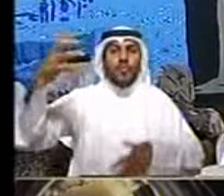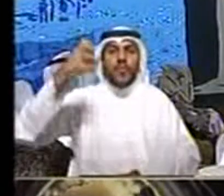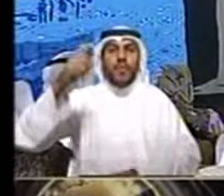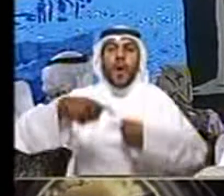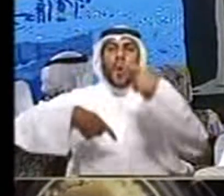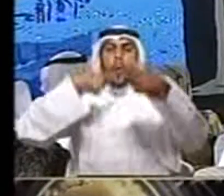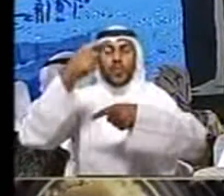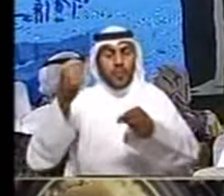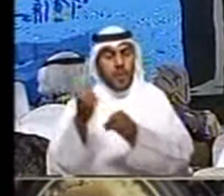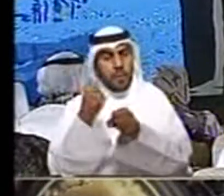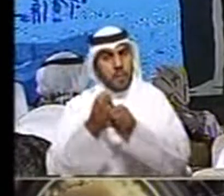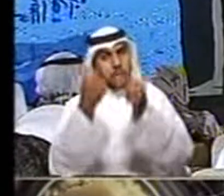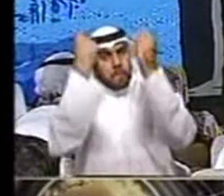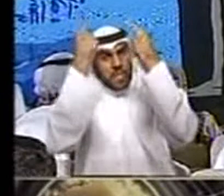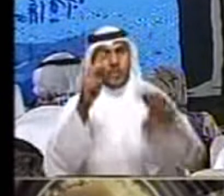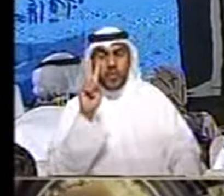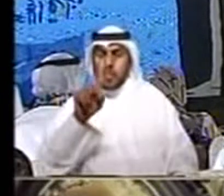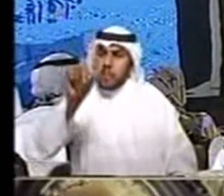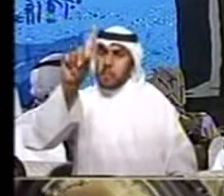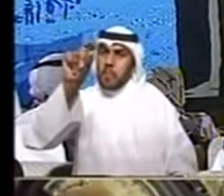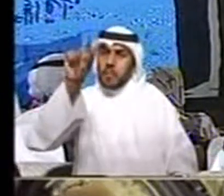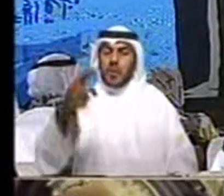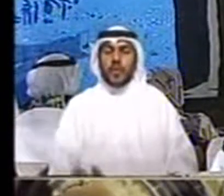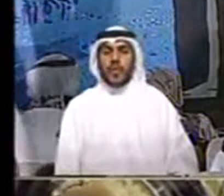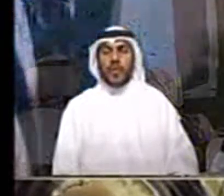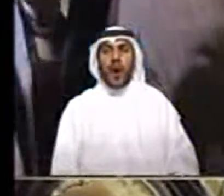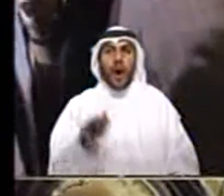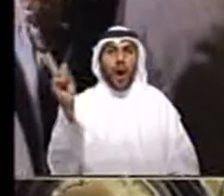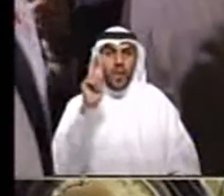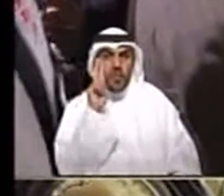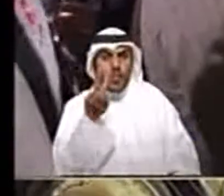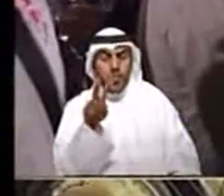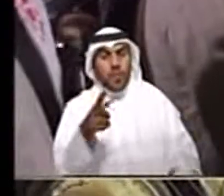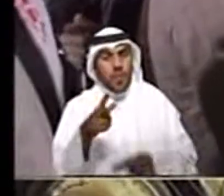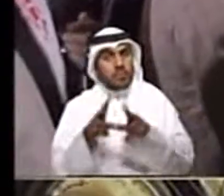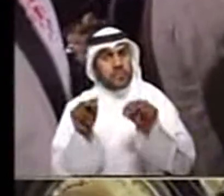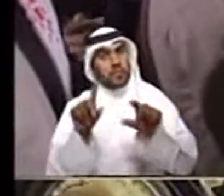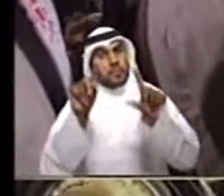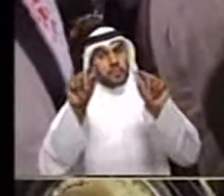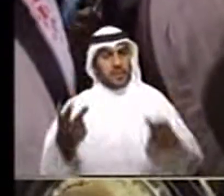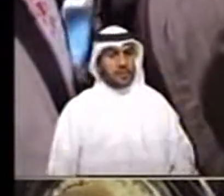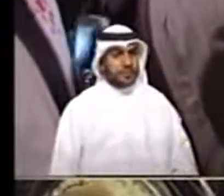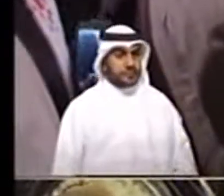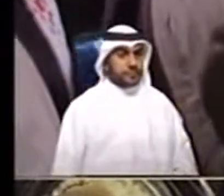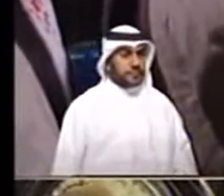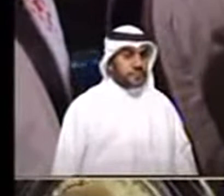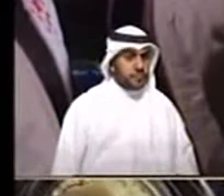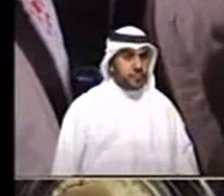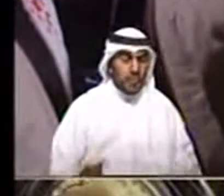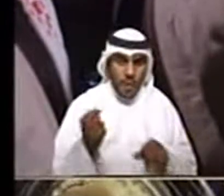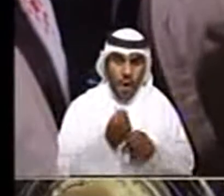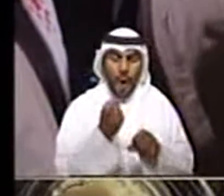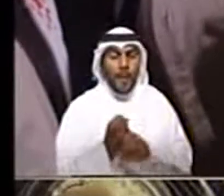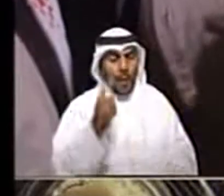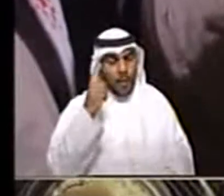الفترة ونقلت عنه وسائل الإعلام الإقليمية والدولية. الإخلاص وقيم معاني الانتماء والولاء